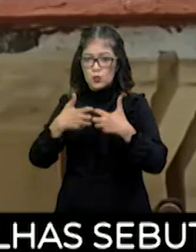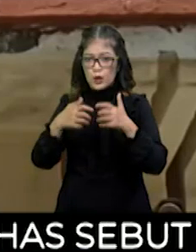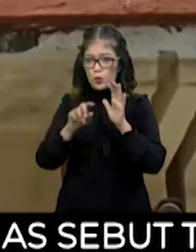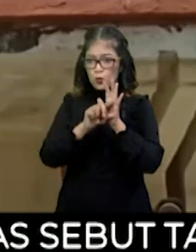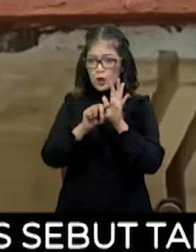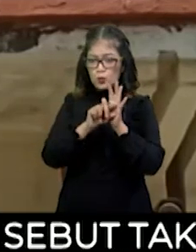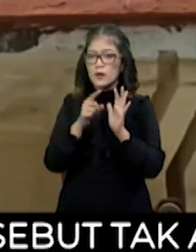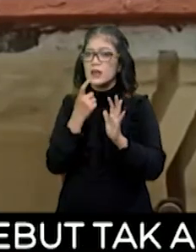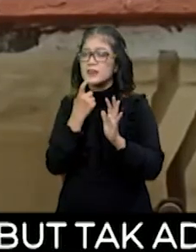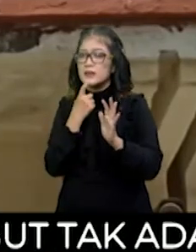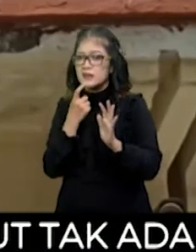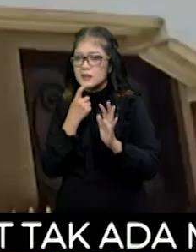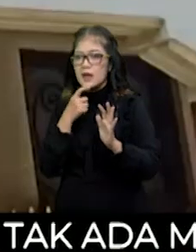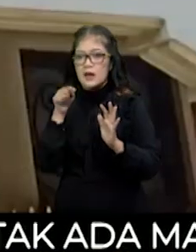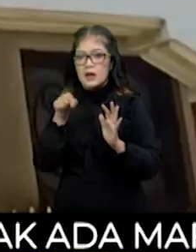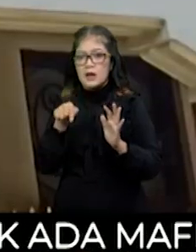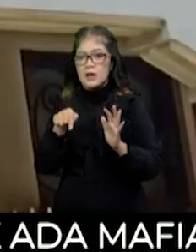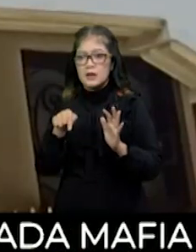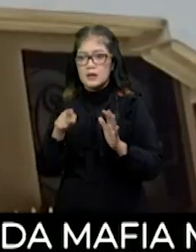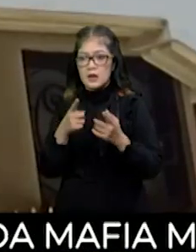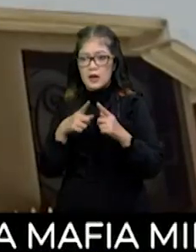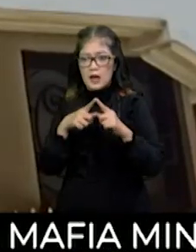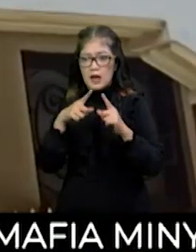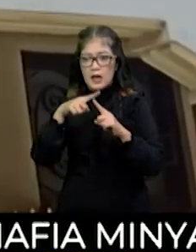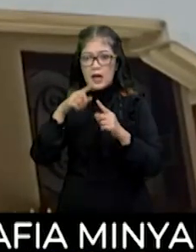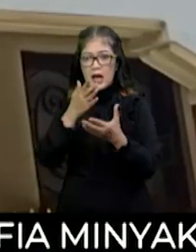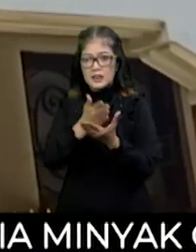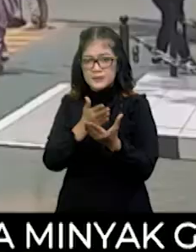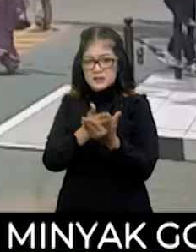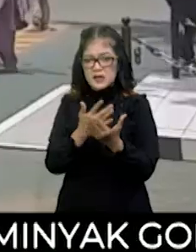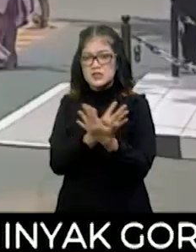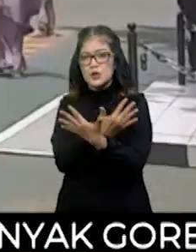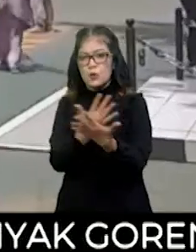administrasi kependudukan. Dari Surabaya, Jawa Timur, Hari Tambayong melaporkan.